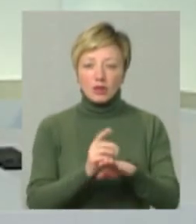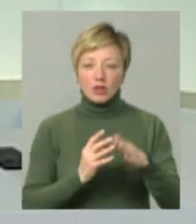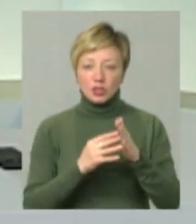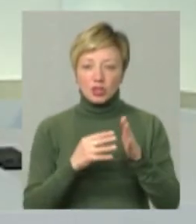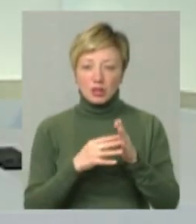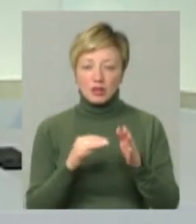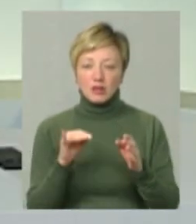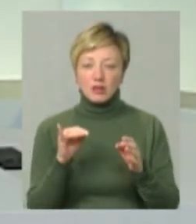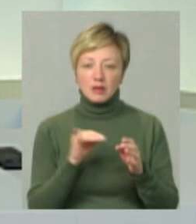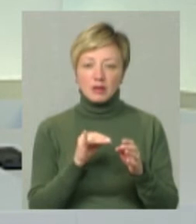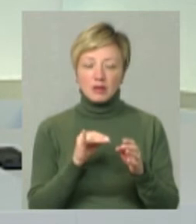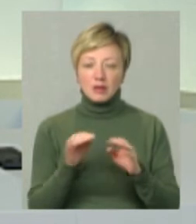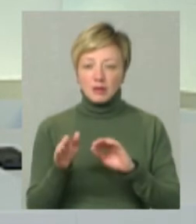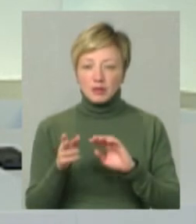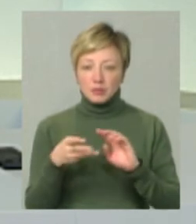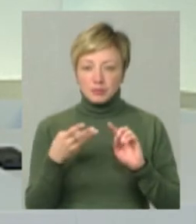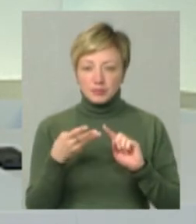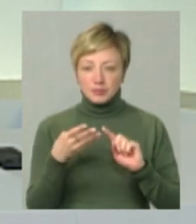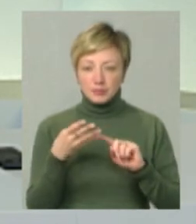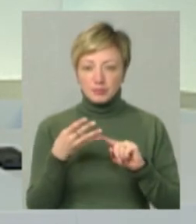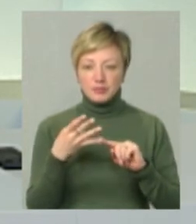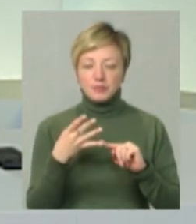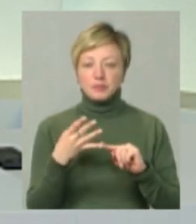Ще що ми зробили? Ми